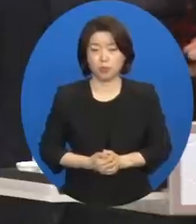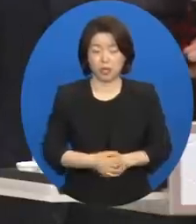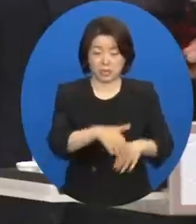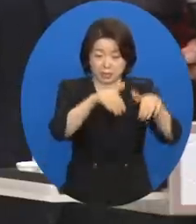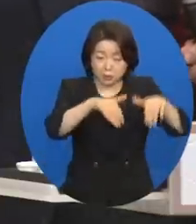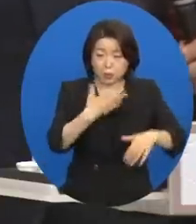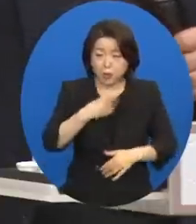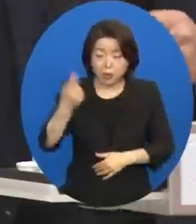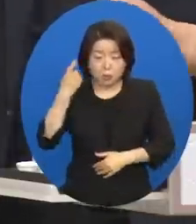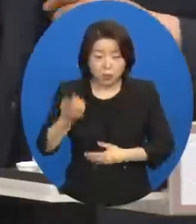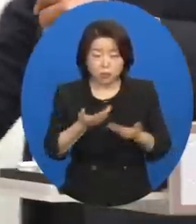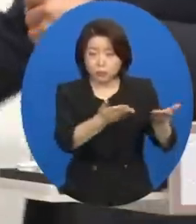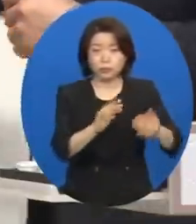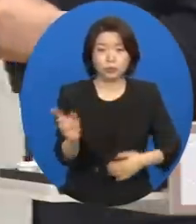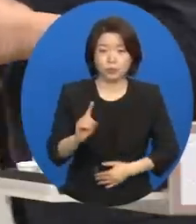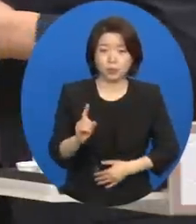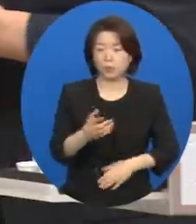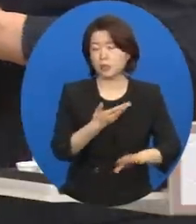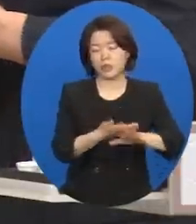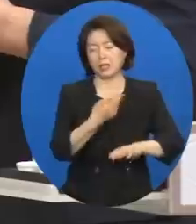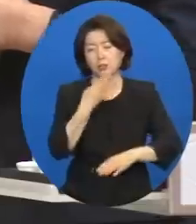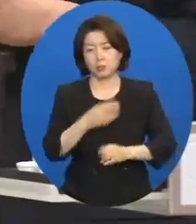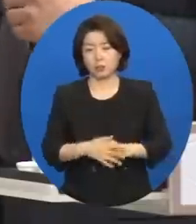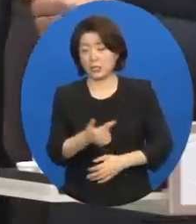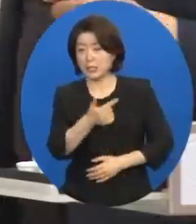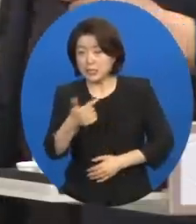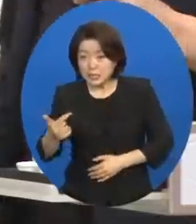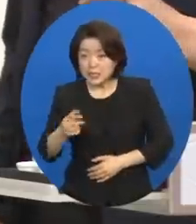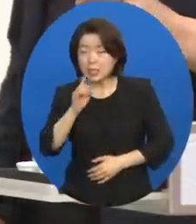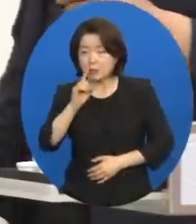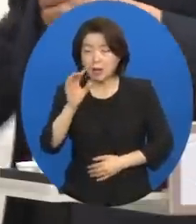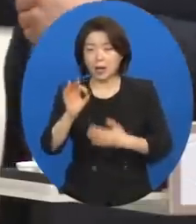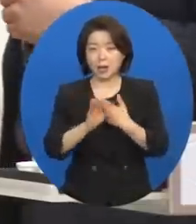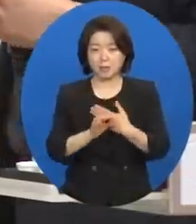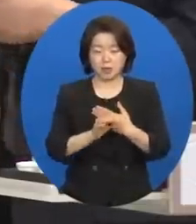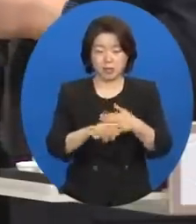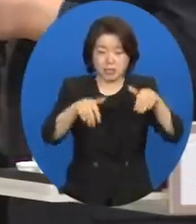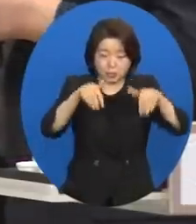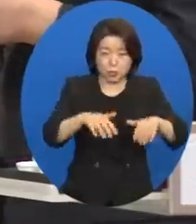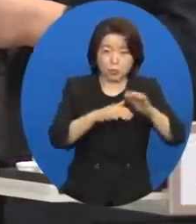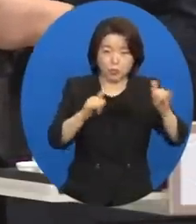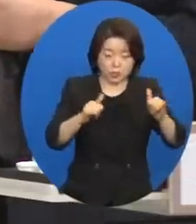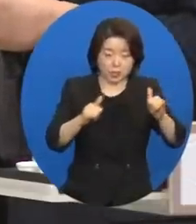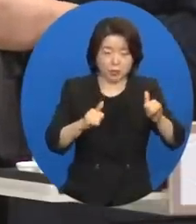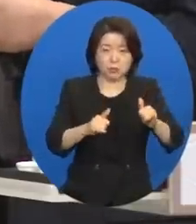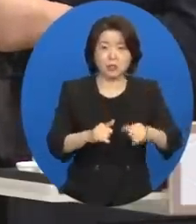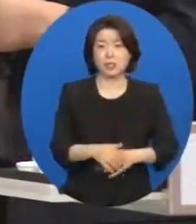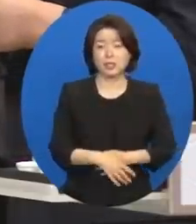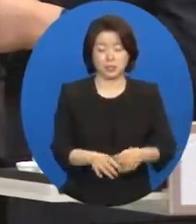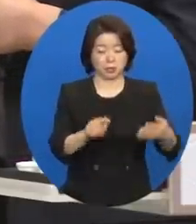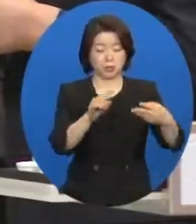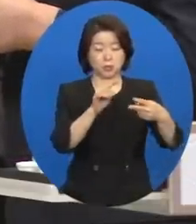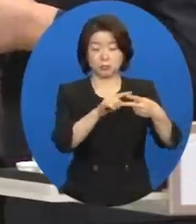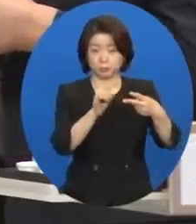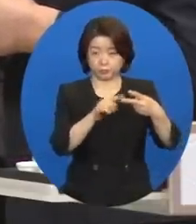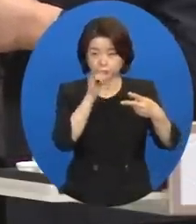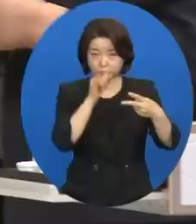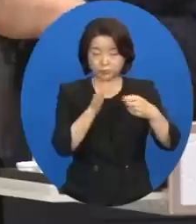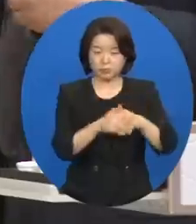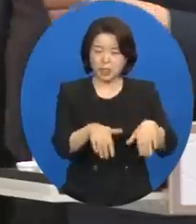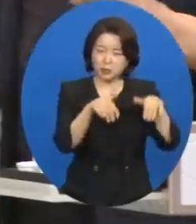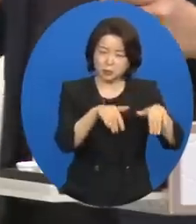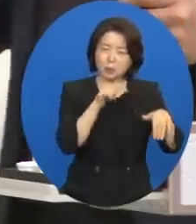무슨 복음이겠어요? 다른 거 없죠. 크게 말하면 그들에게 필요한 건 신분 문제입니다. 이 노예라고 하는 이